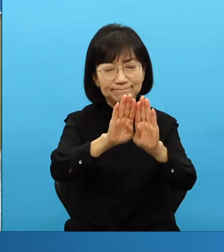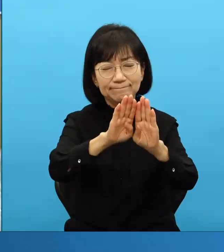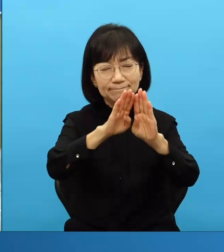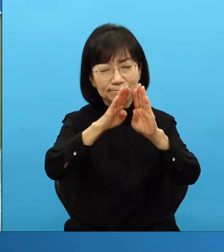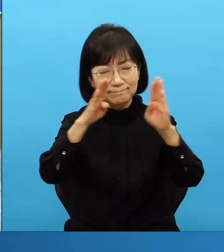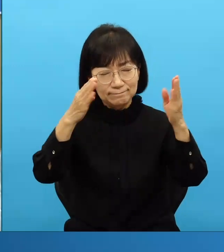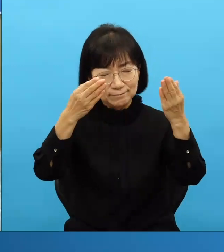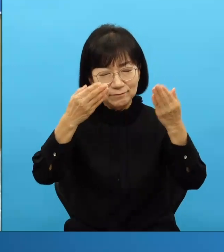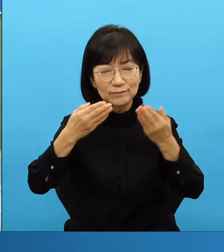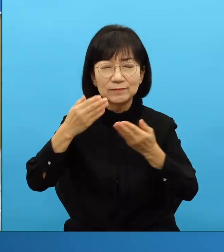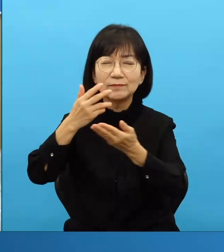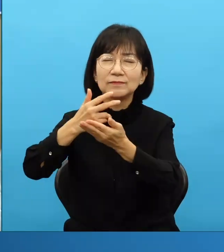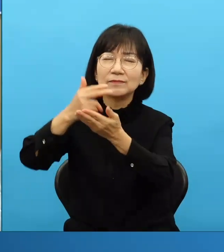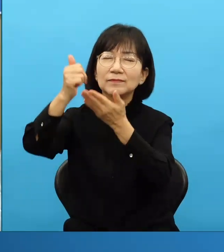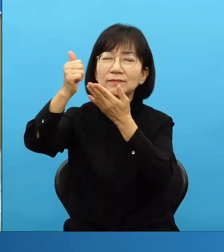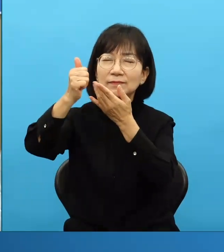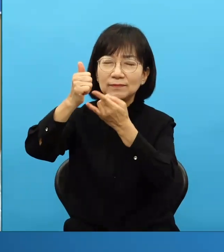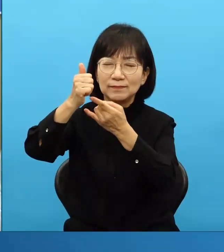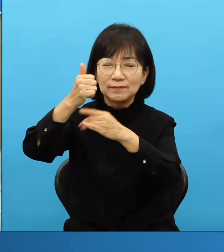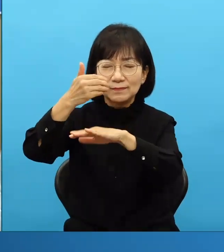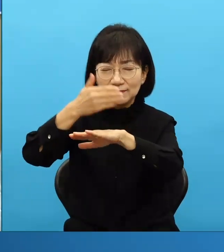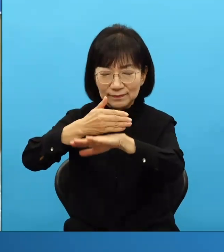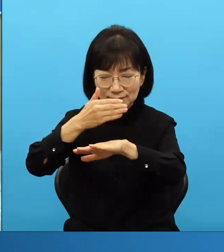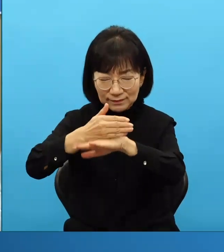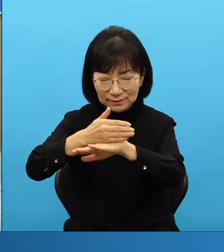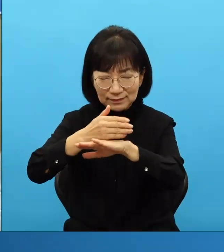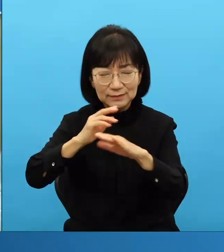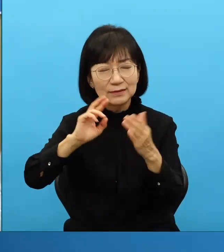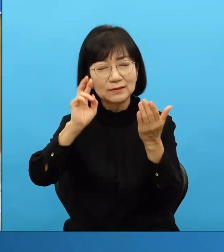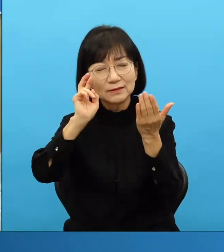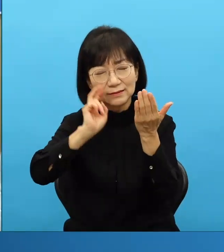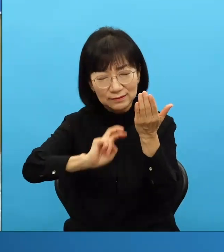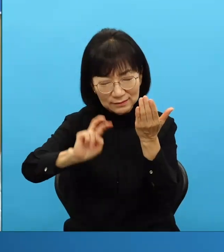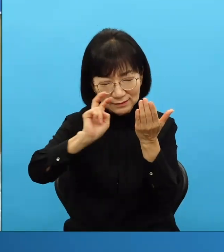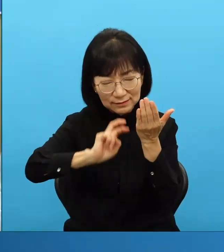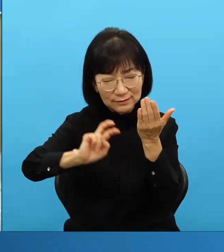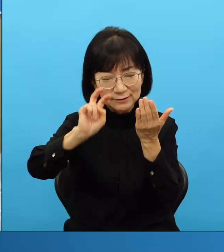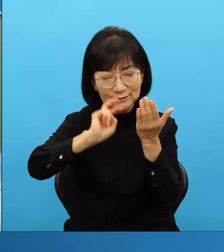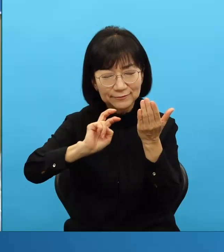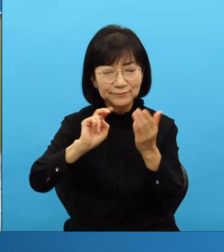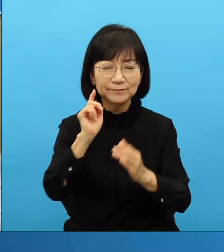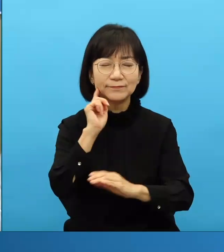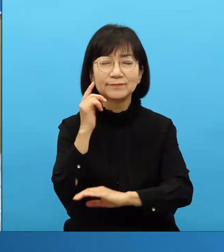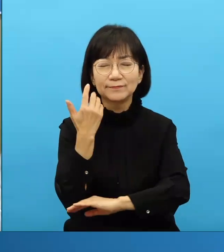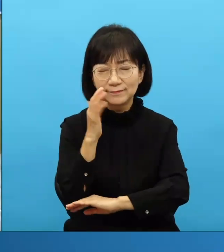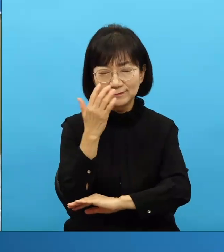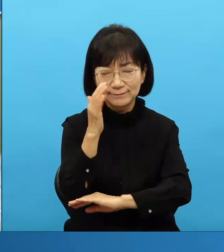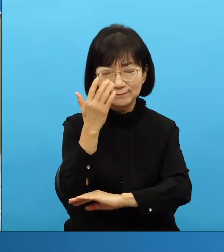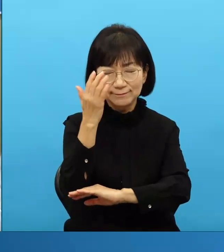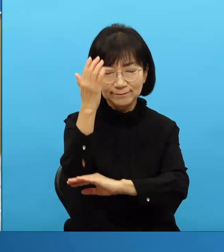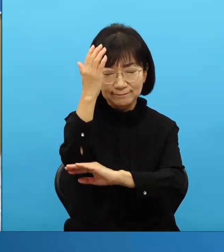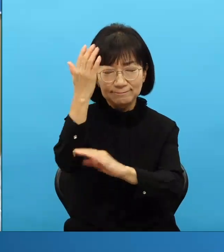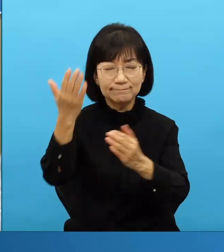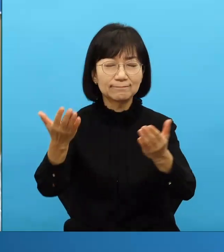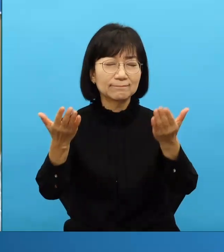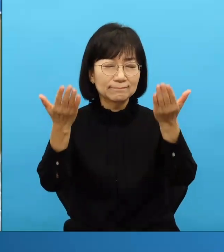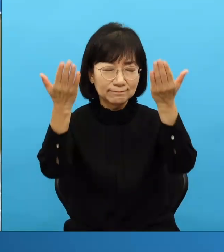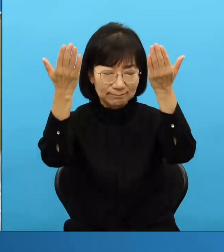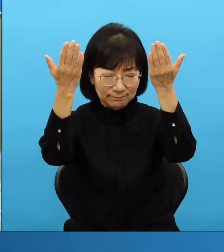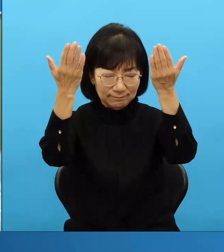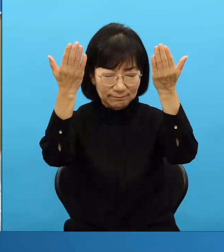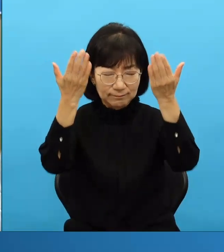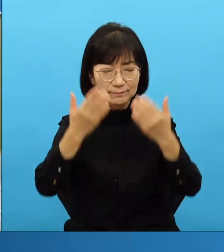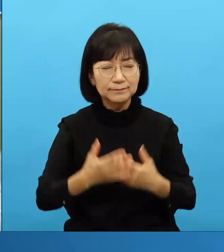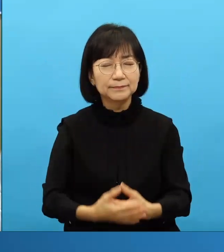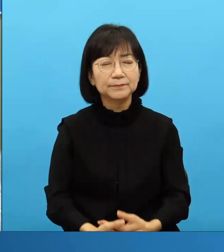찬송과 영광을 올려드립니다. Father God, we give you all thanks, praise, and glory for the grace that you have given to us through Christ, who is the woman's